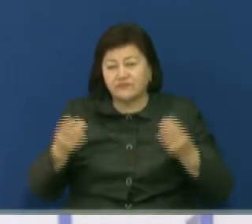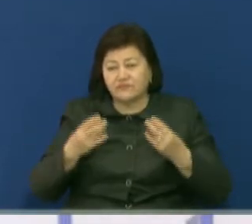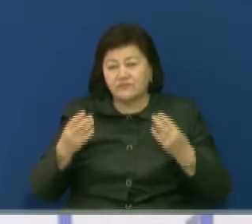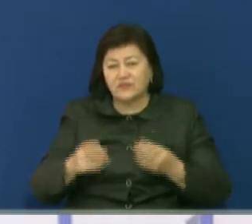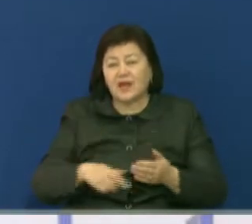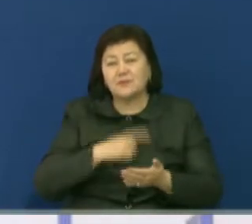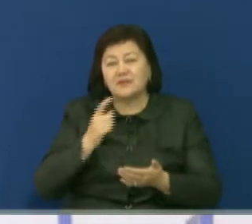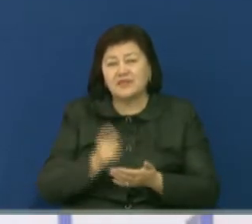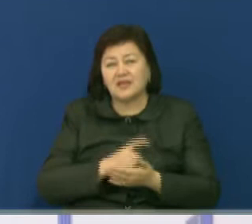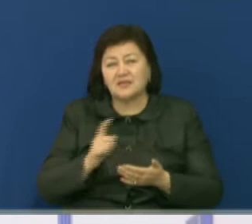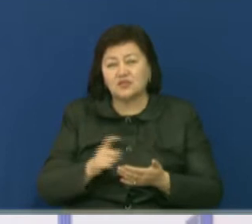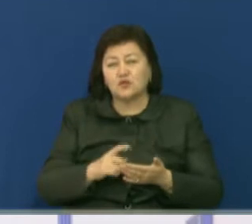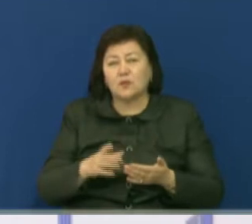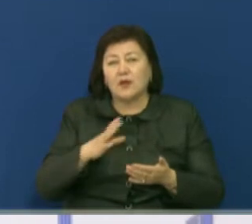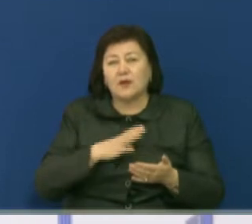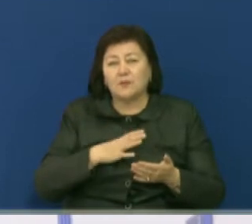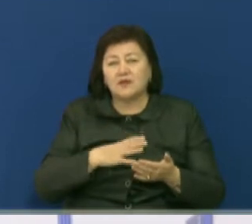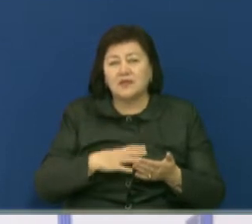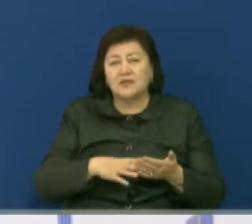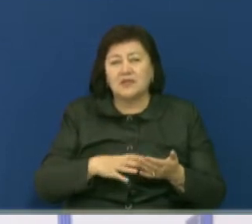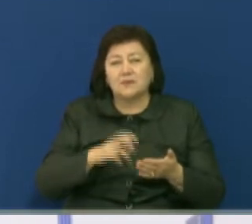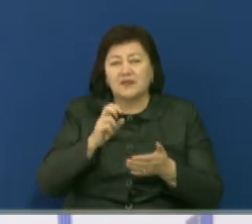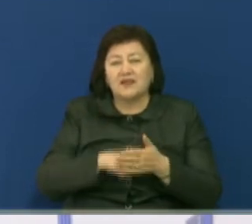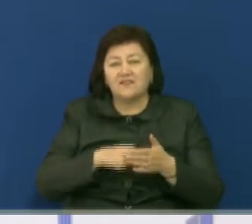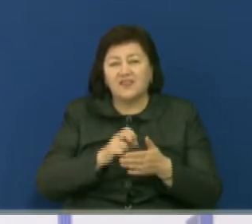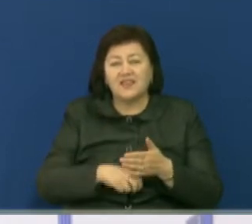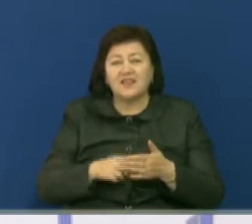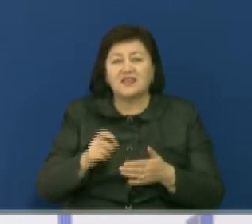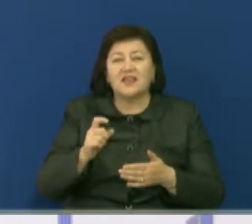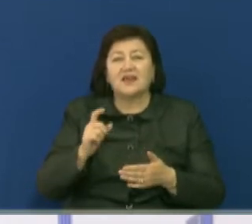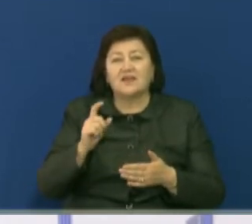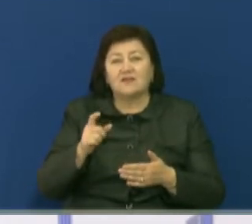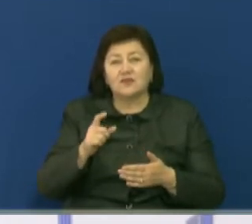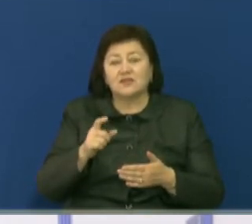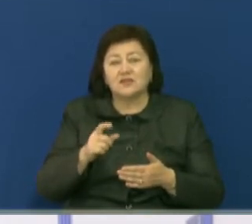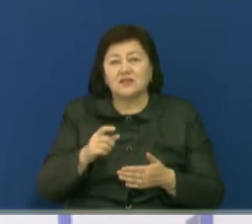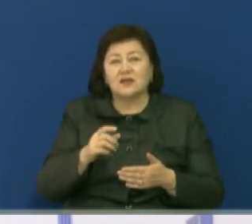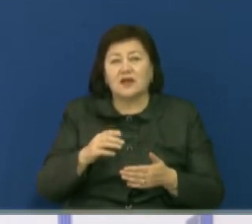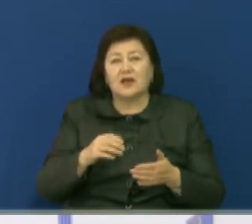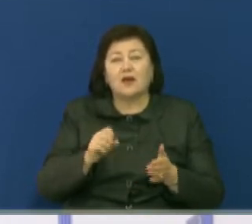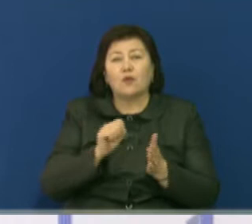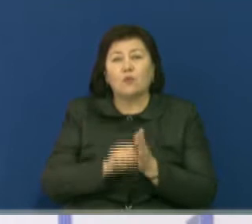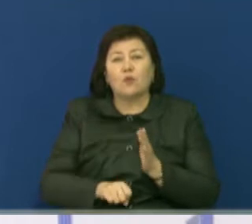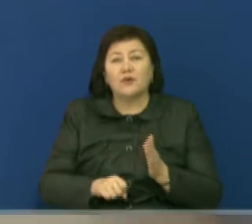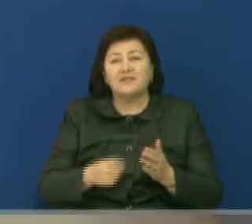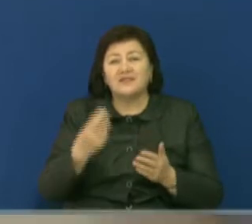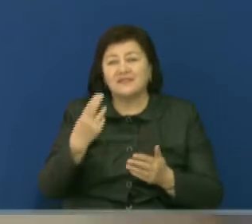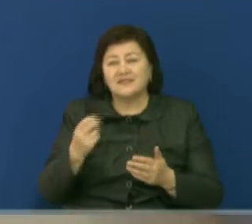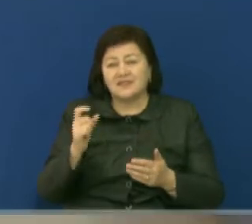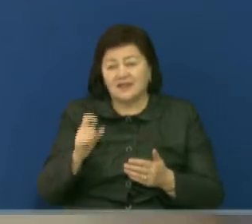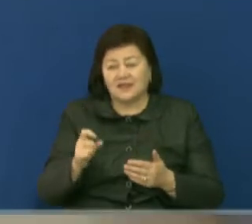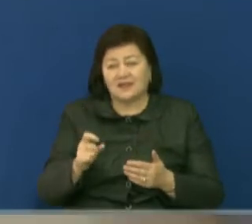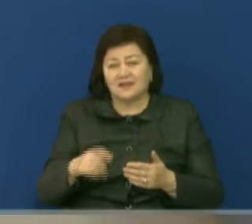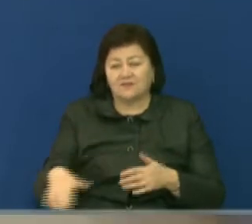халяльным стандартам. В Семее впервые открыта такая убойная площадка с целью обеспечить наших горожан чистой мясной халяльной продукцией.